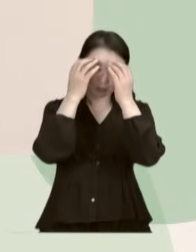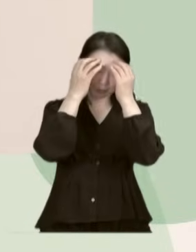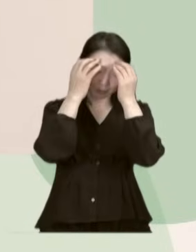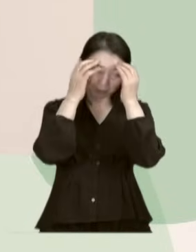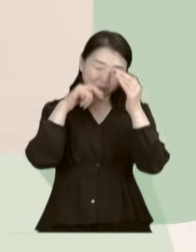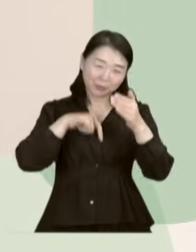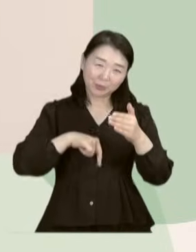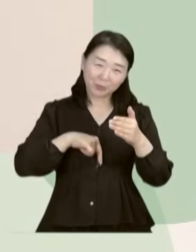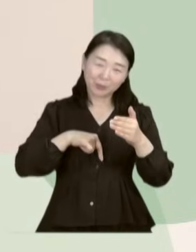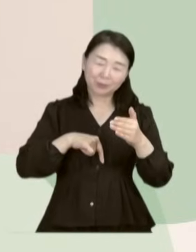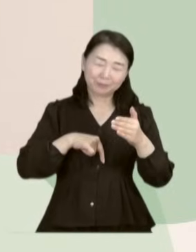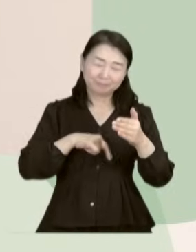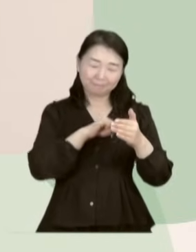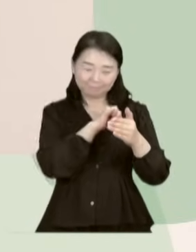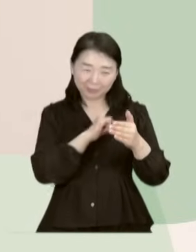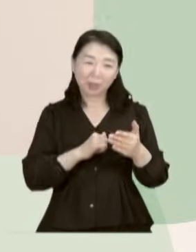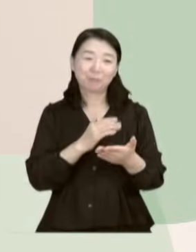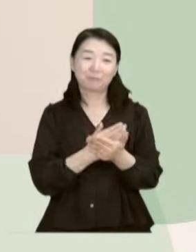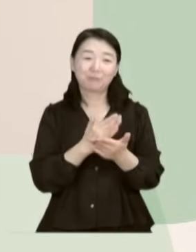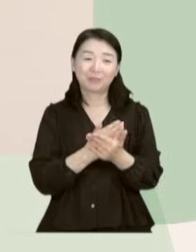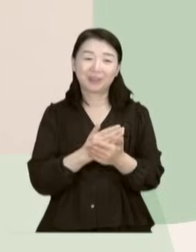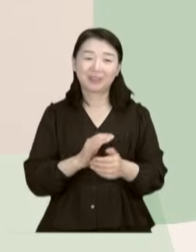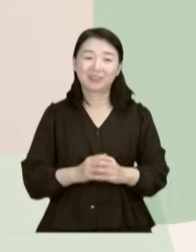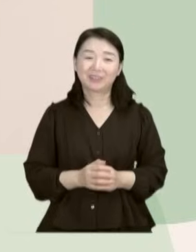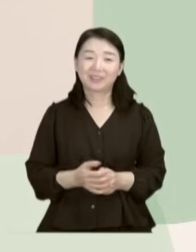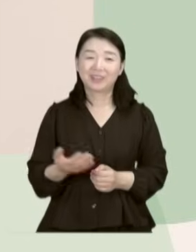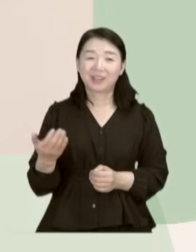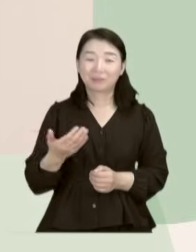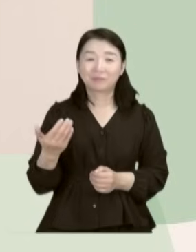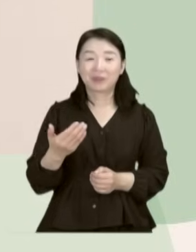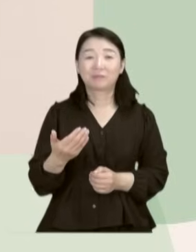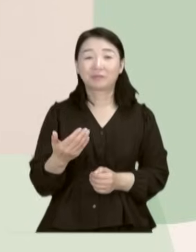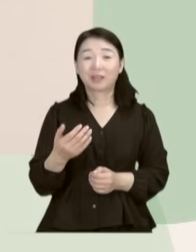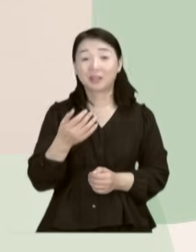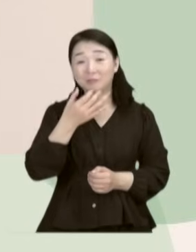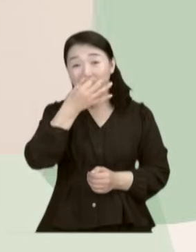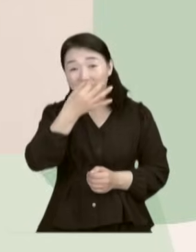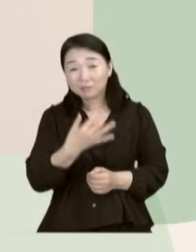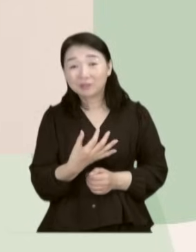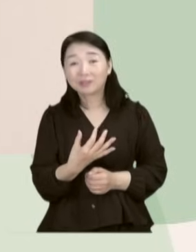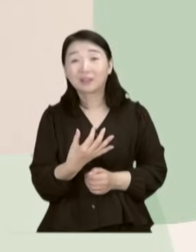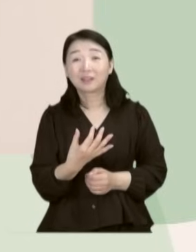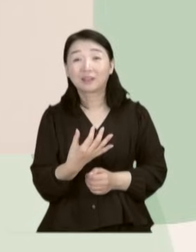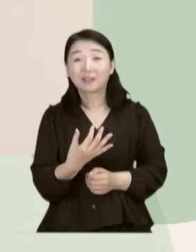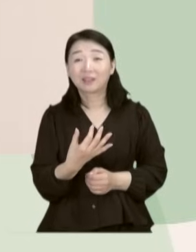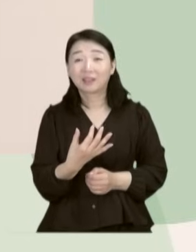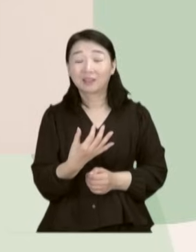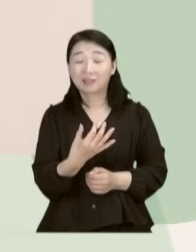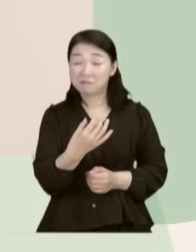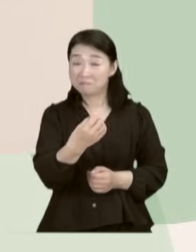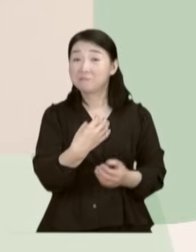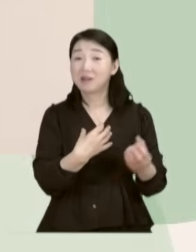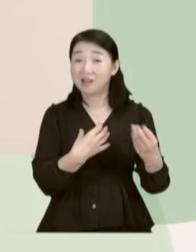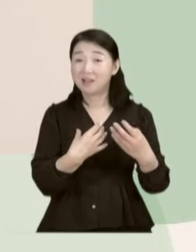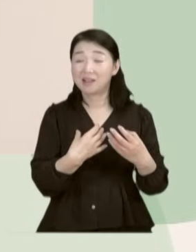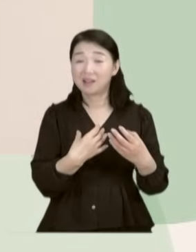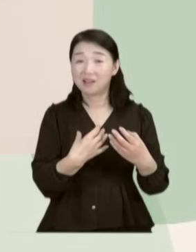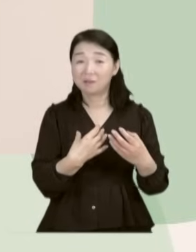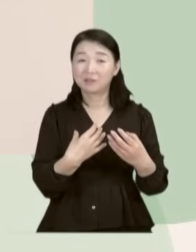견디려고 애쓰고 힘쓰고 속으로 끙끙 앓고 그러게 살지 말고 아픈 건 아프다 힘들면 힘들다